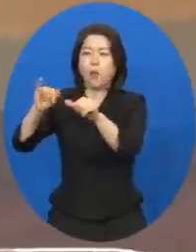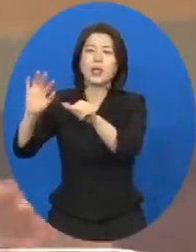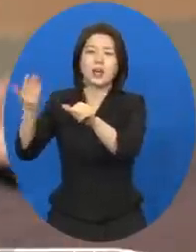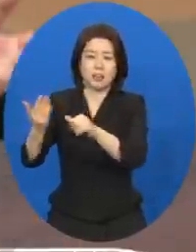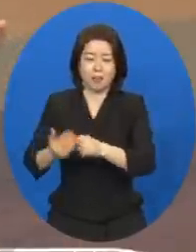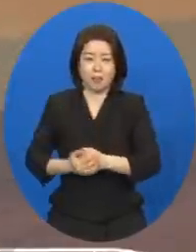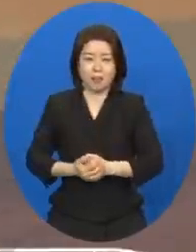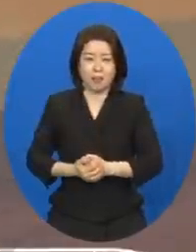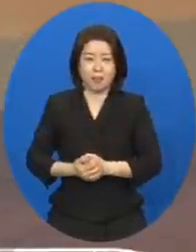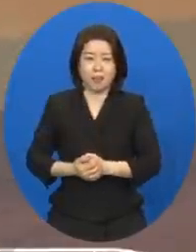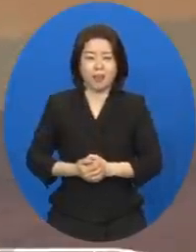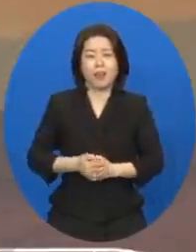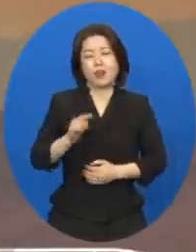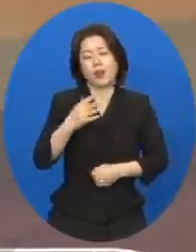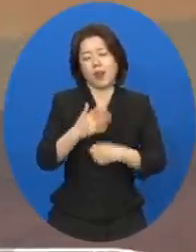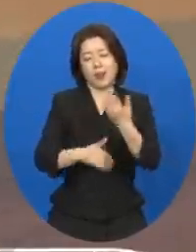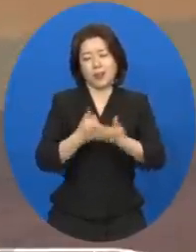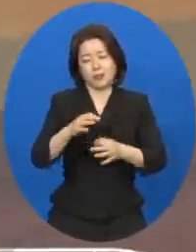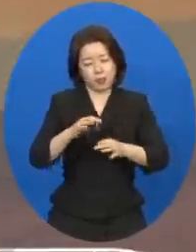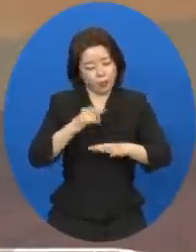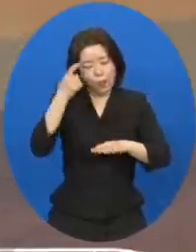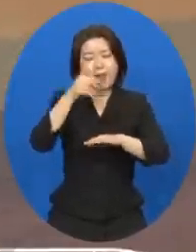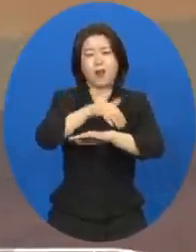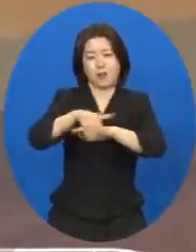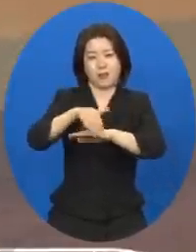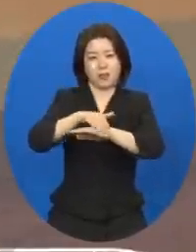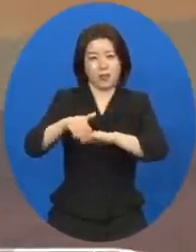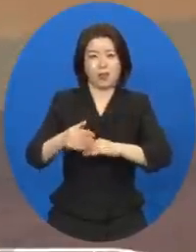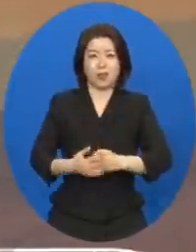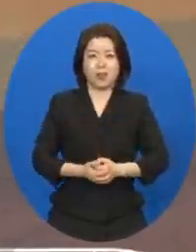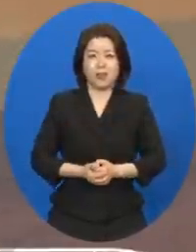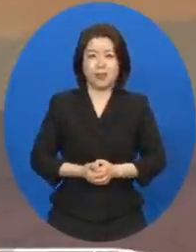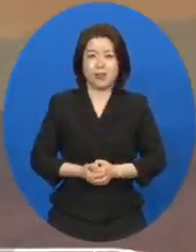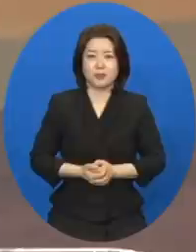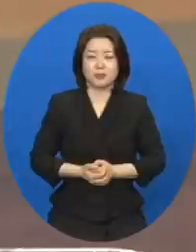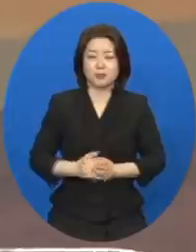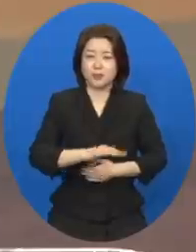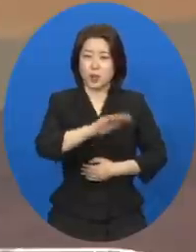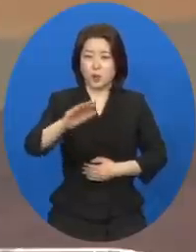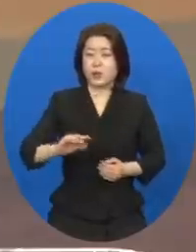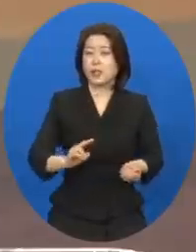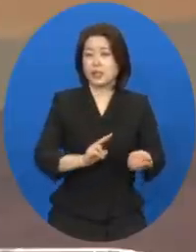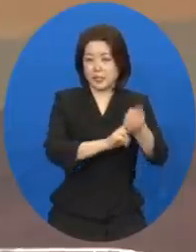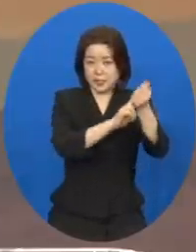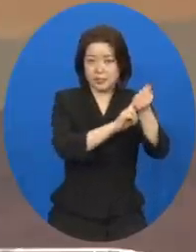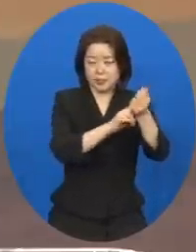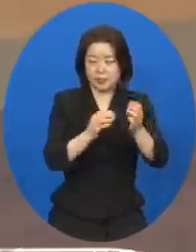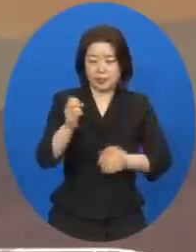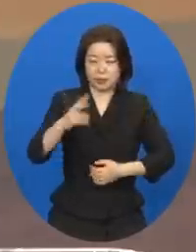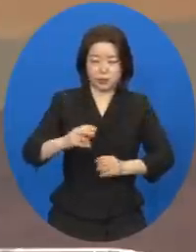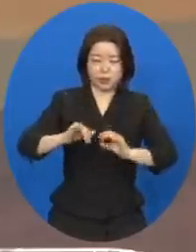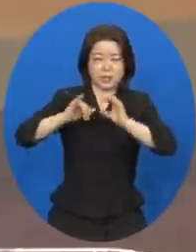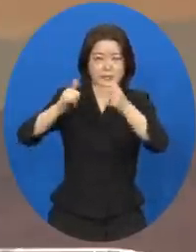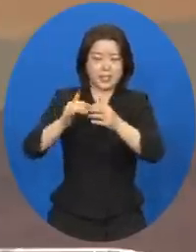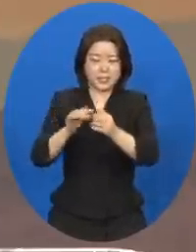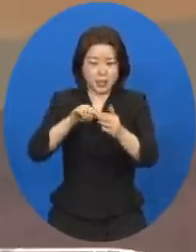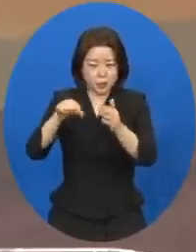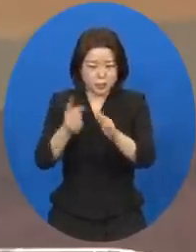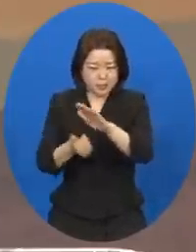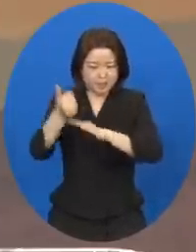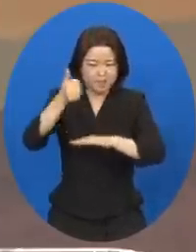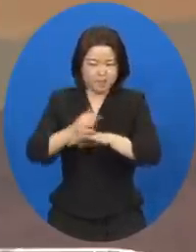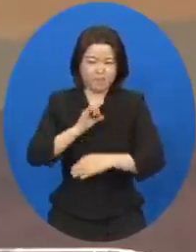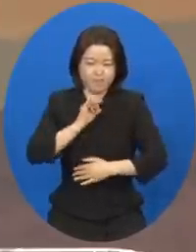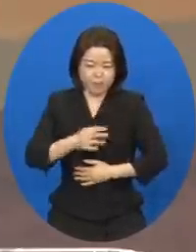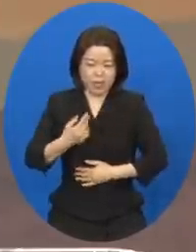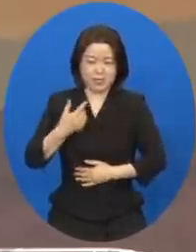바뀌어버려요. 이게 하나님의 놀라운 계획이에요. 우리가 기적과 세상 성공만 바라보고